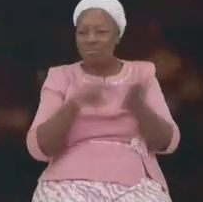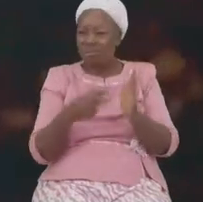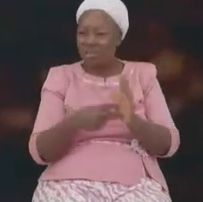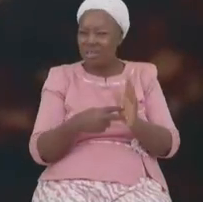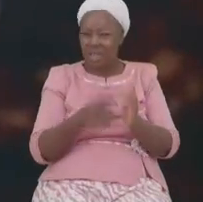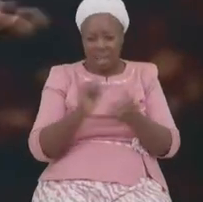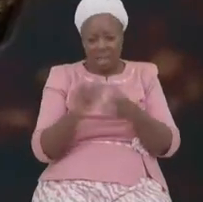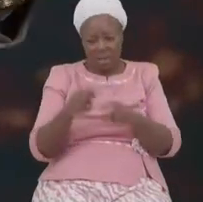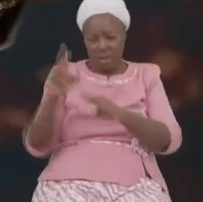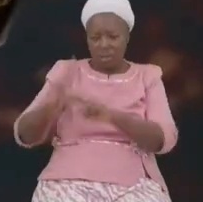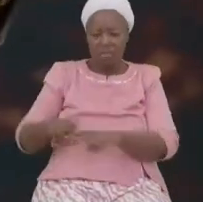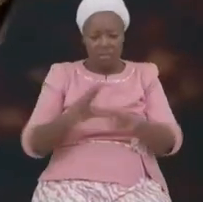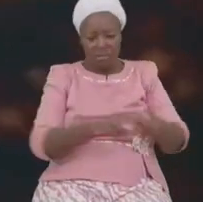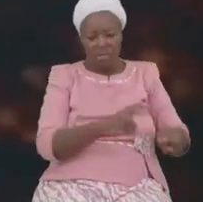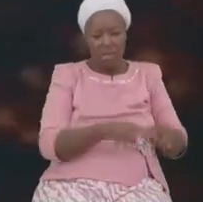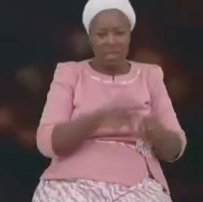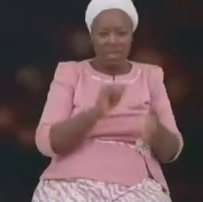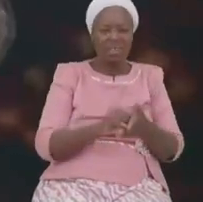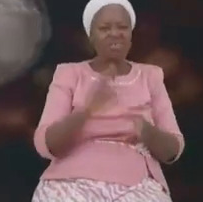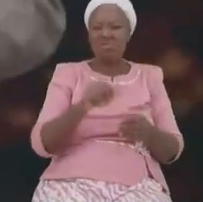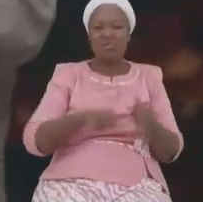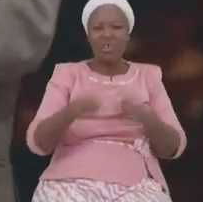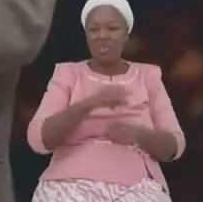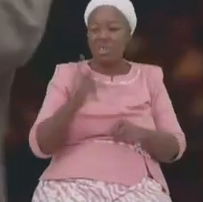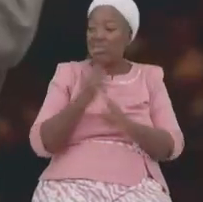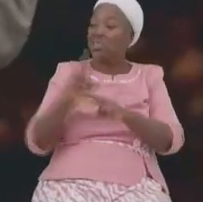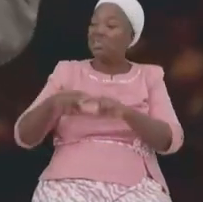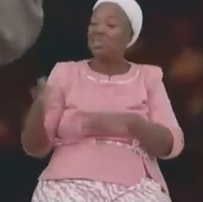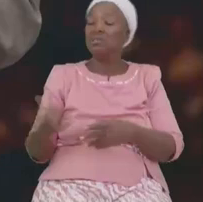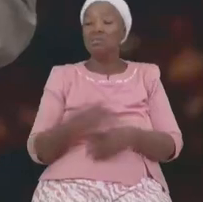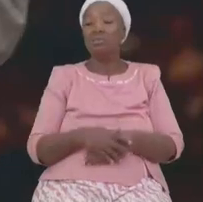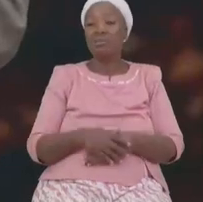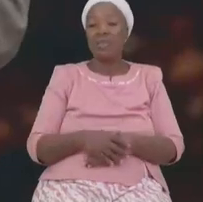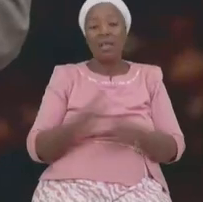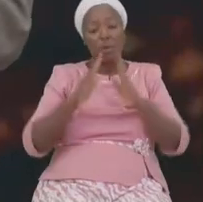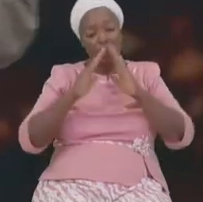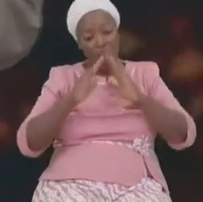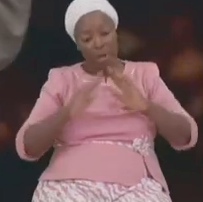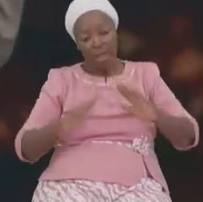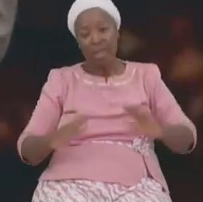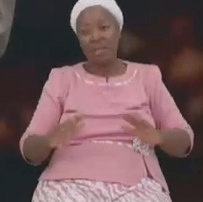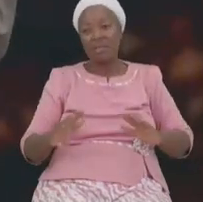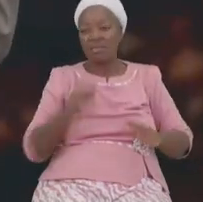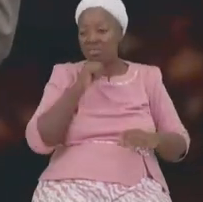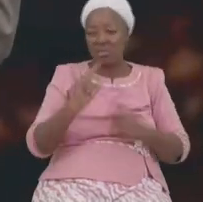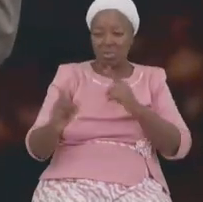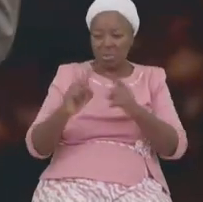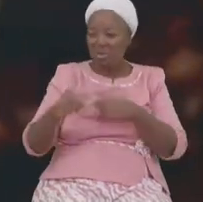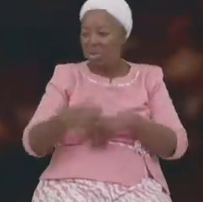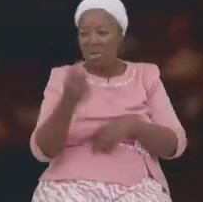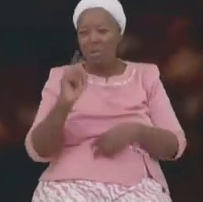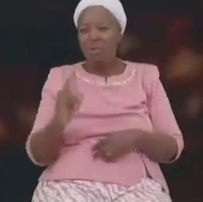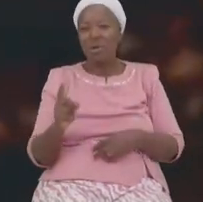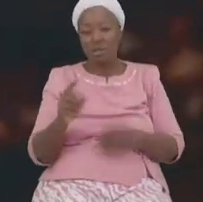assis là-bas? Pas de communion. Si on est assis là-bas, tranquille, on ne parle à personne, c'est